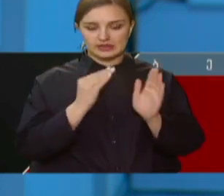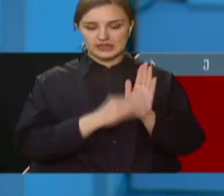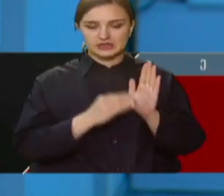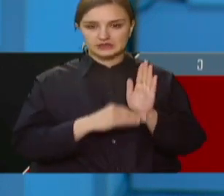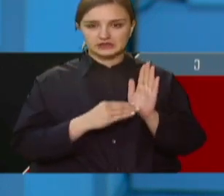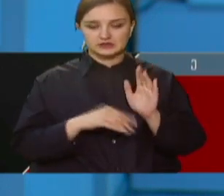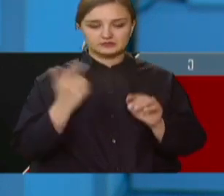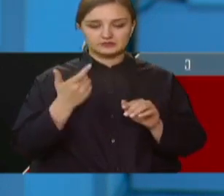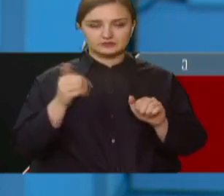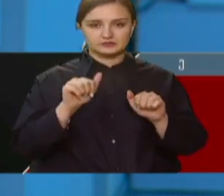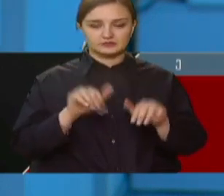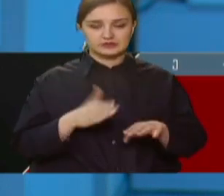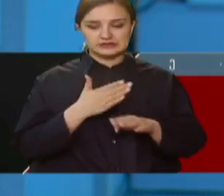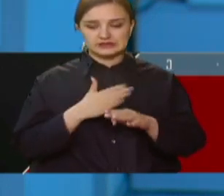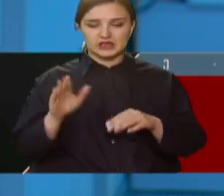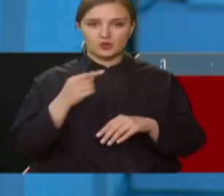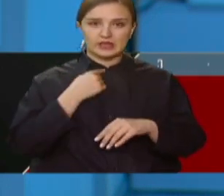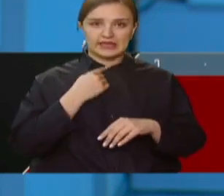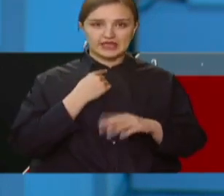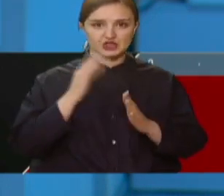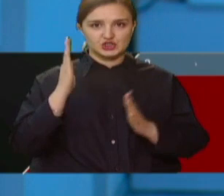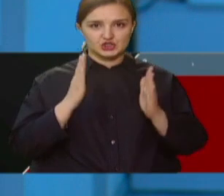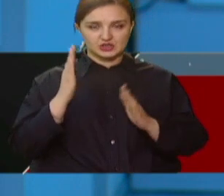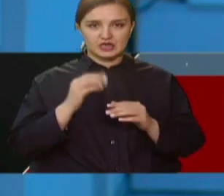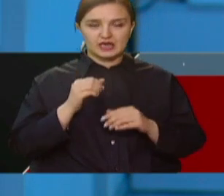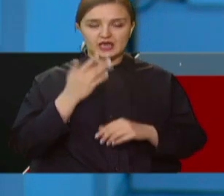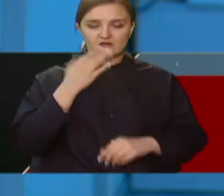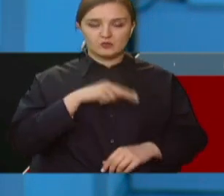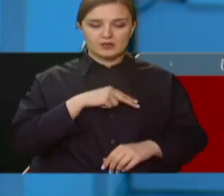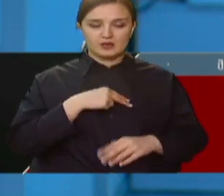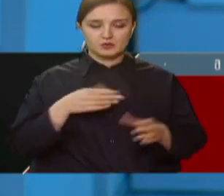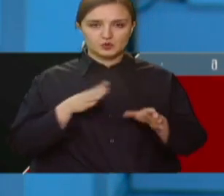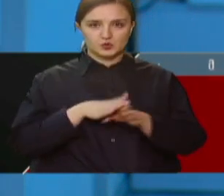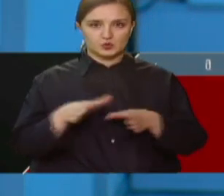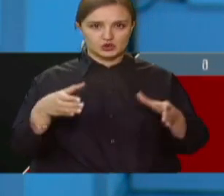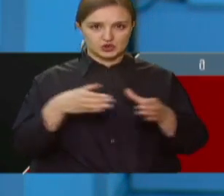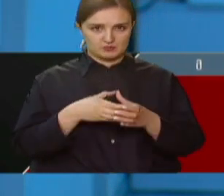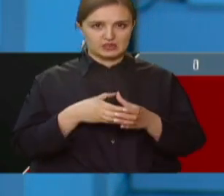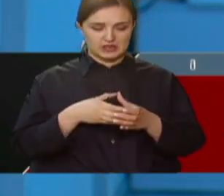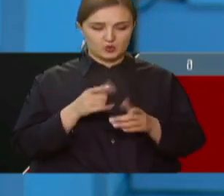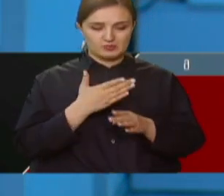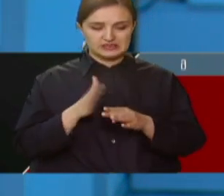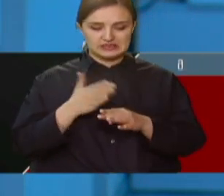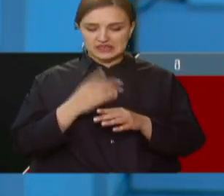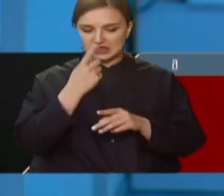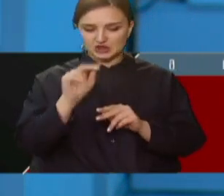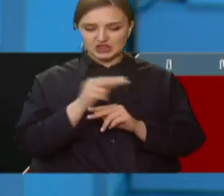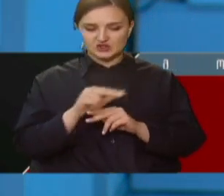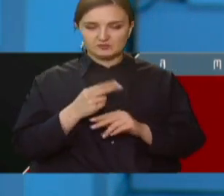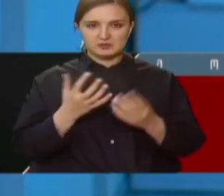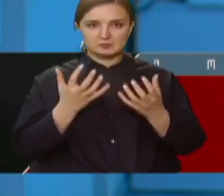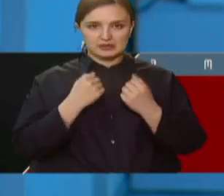ხოლმე ცალკეული კენჭისყრით, ანუ ევროპარლამენტის სრული შემადგენლობა ცალ-ცალკე უყრის, ასე ვთქვათ, ამ შენიშვნების მიღება